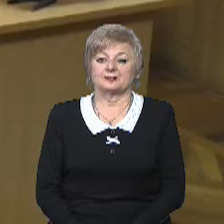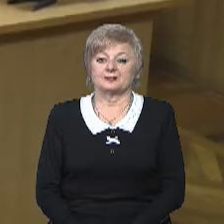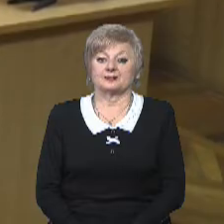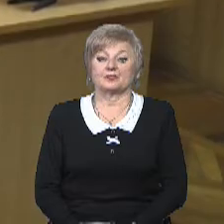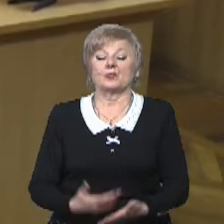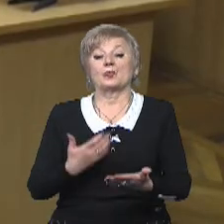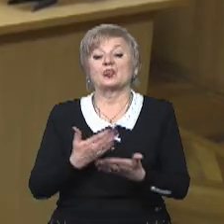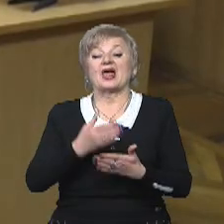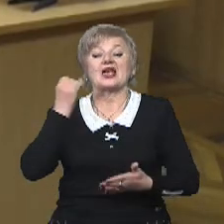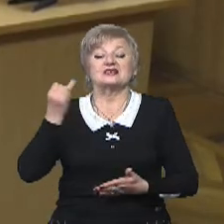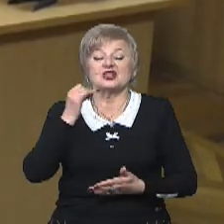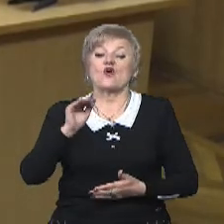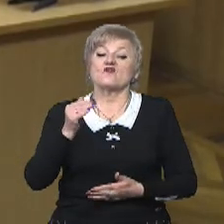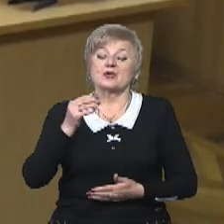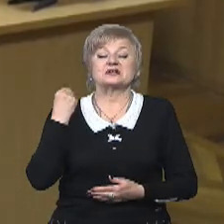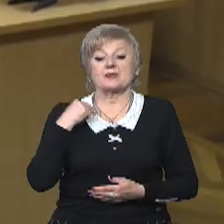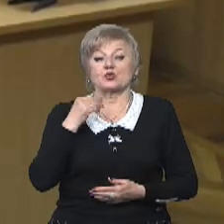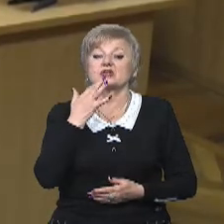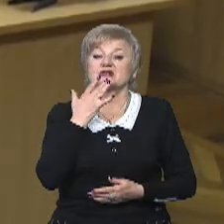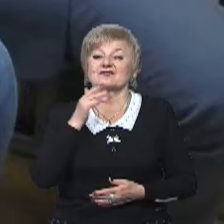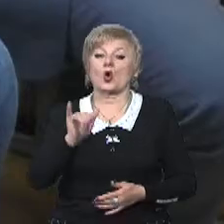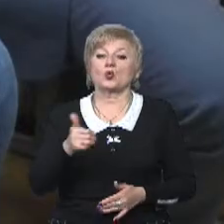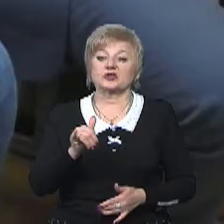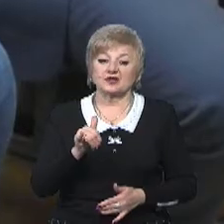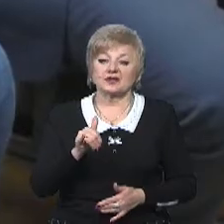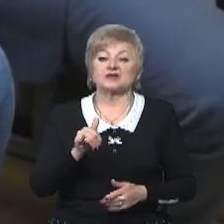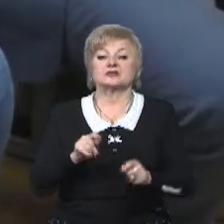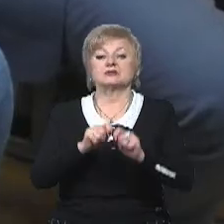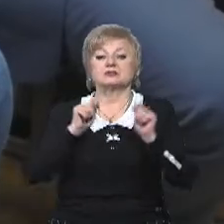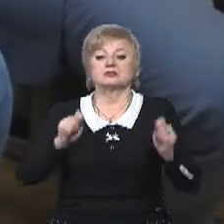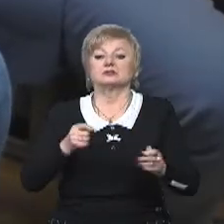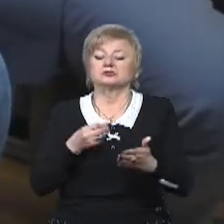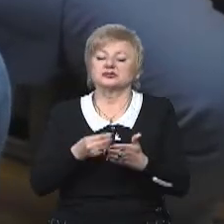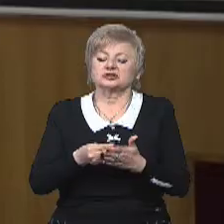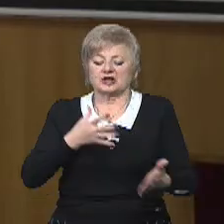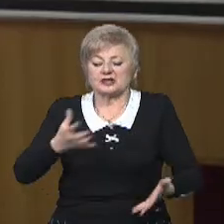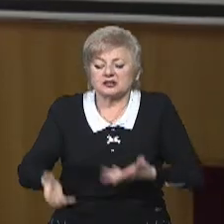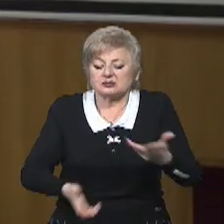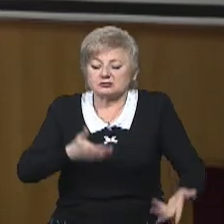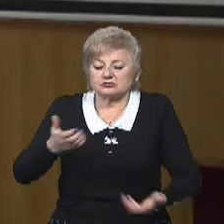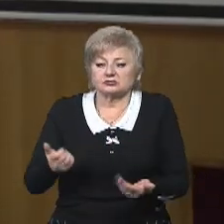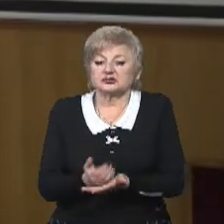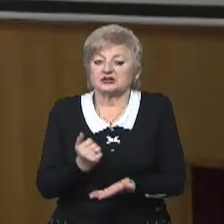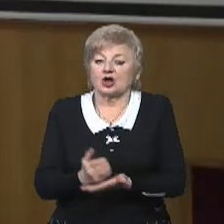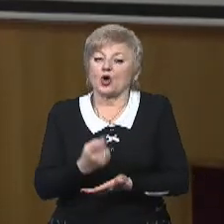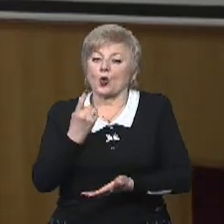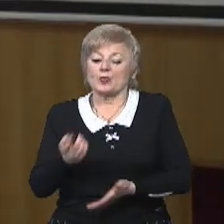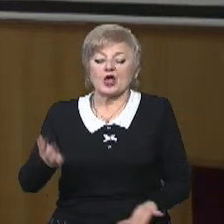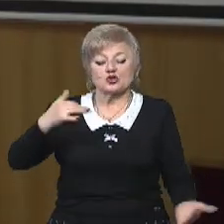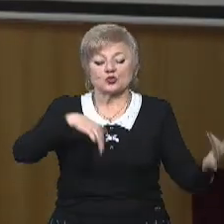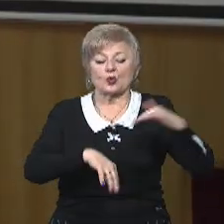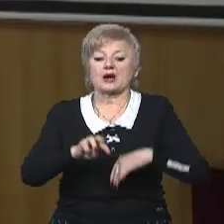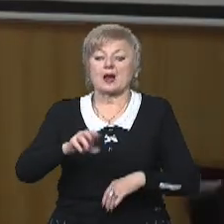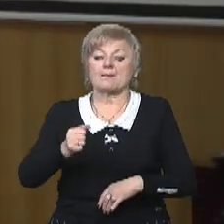На історичному факультеті Запорізького національного університету презентували цінні археологічні знахідки при розкопках одного з курганів